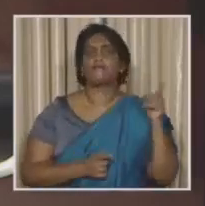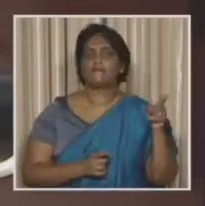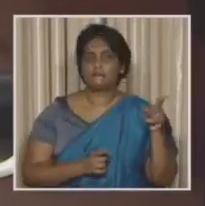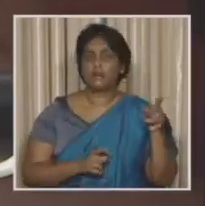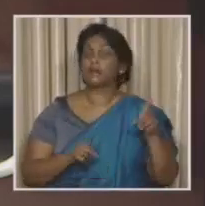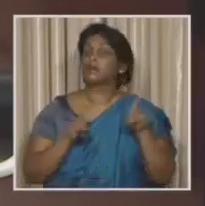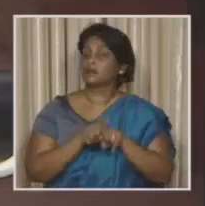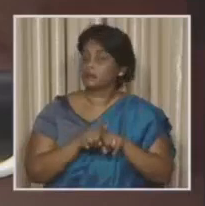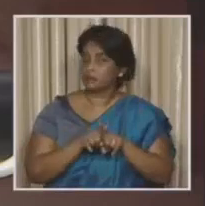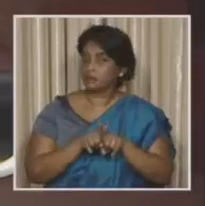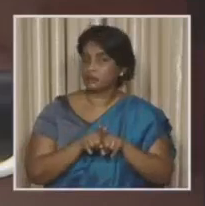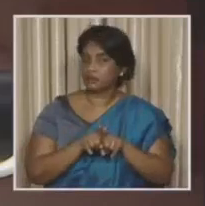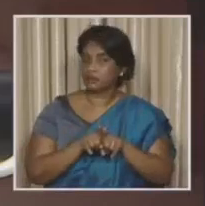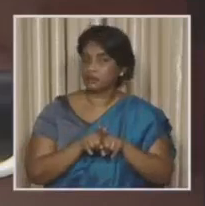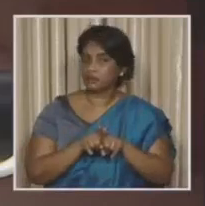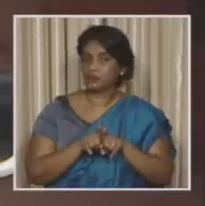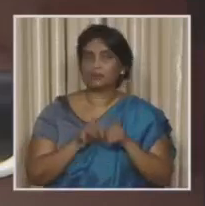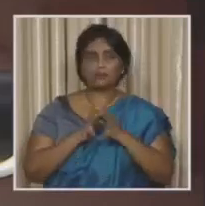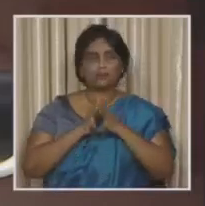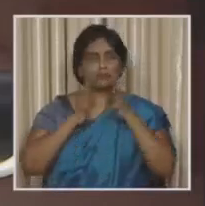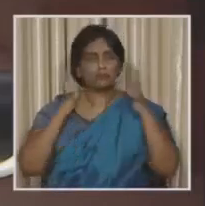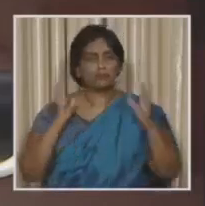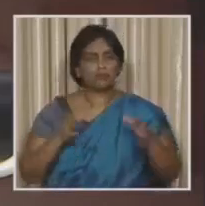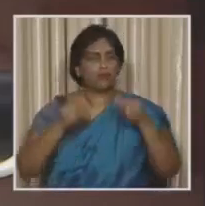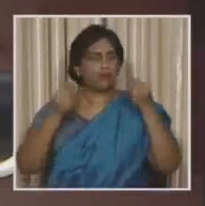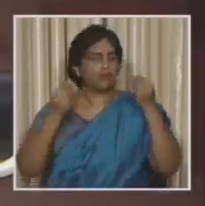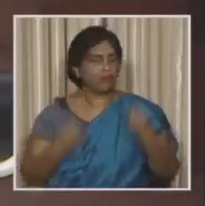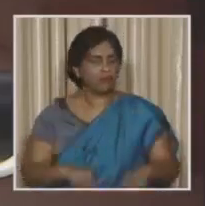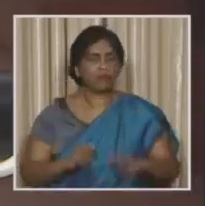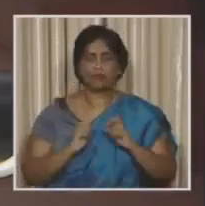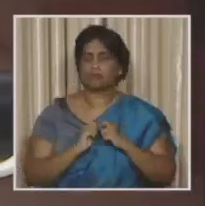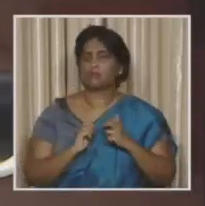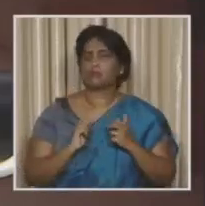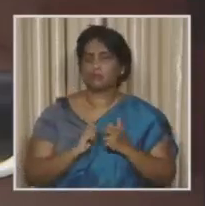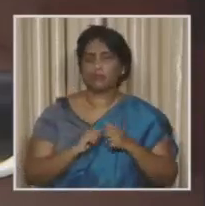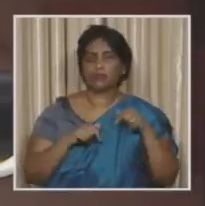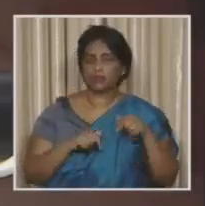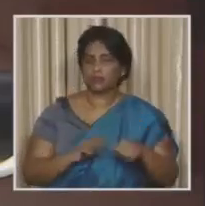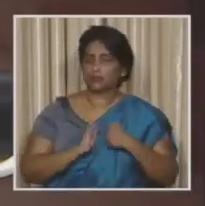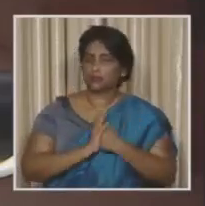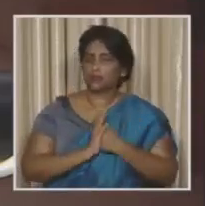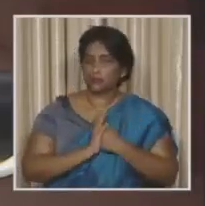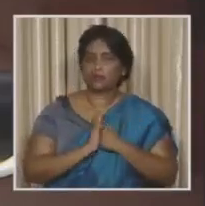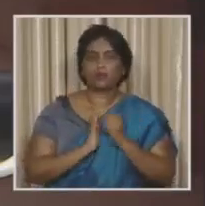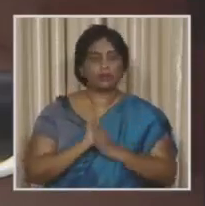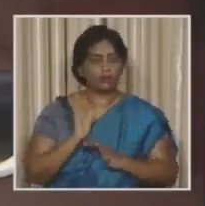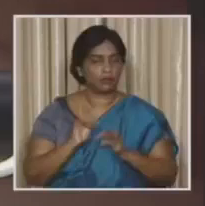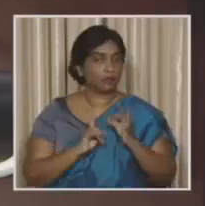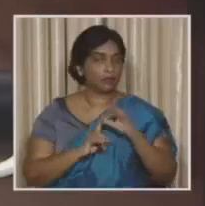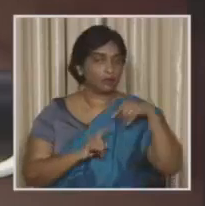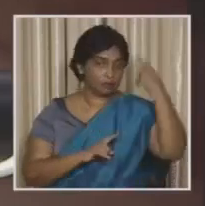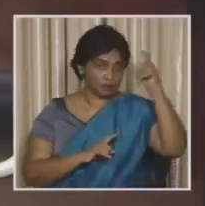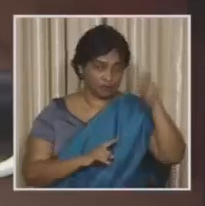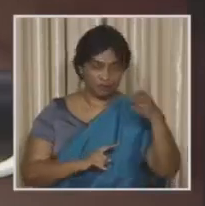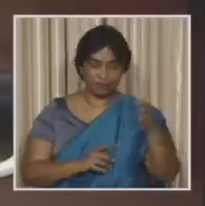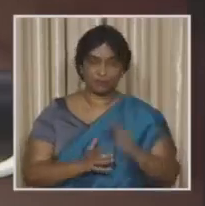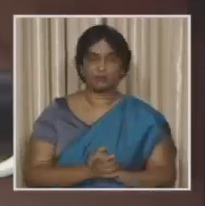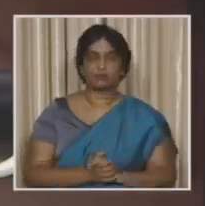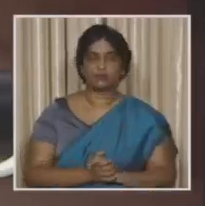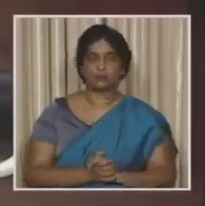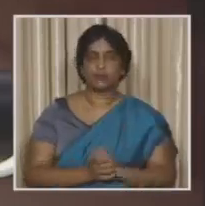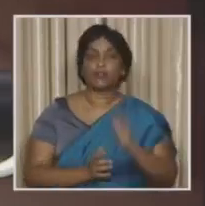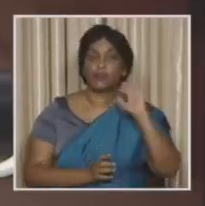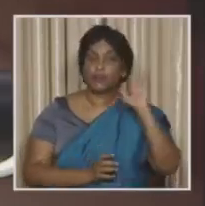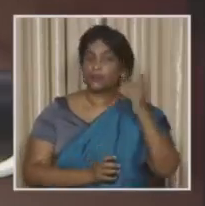e waga ima bisa laraji kap tek nirmane welati buna dan garu මන්ත්‍රීතුමනිය මන්ත්‍රීතුමිය